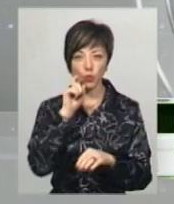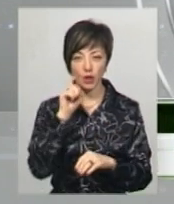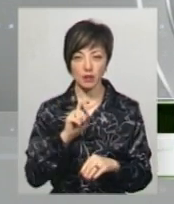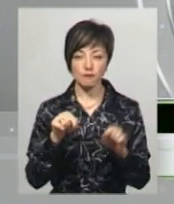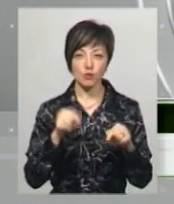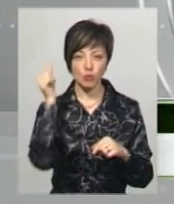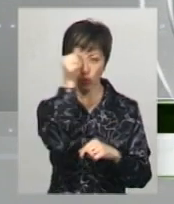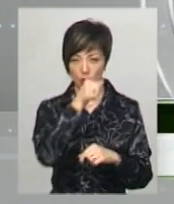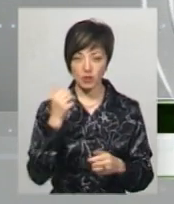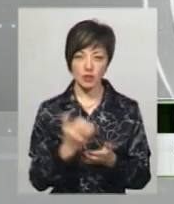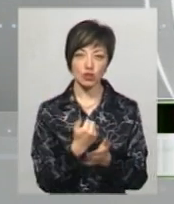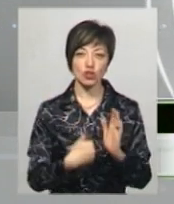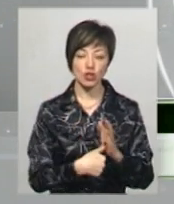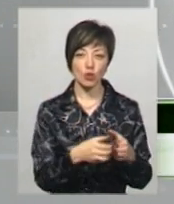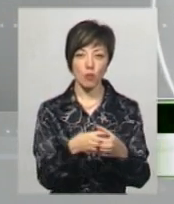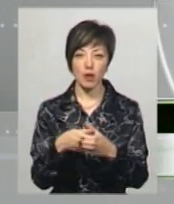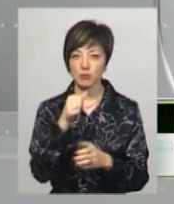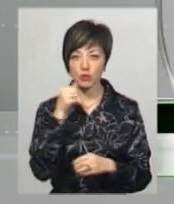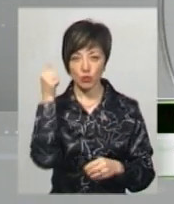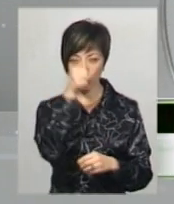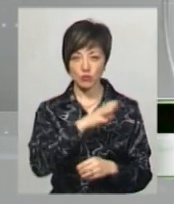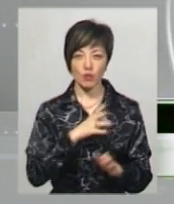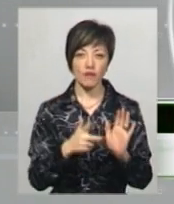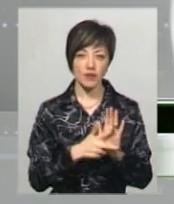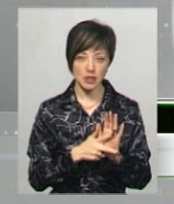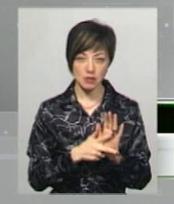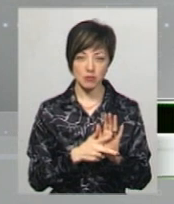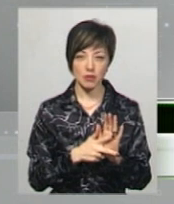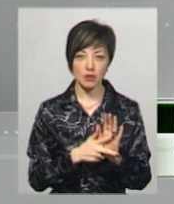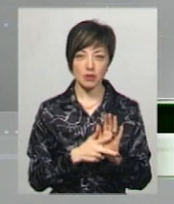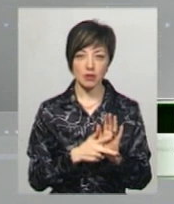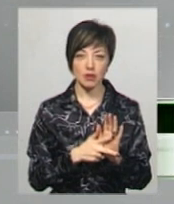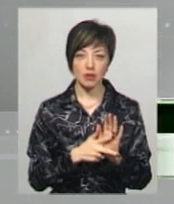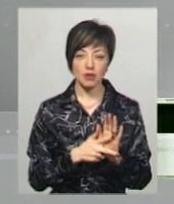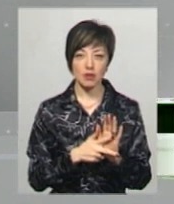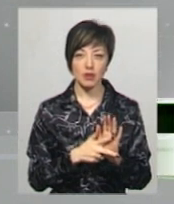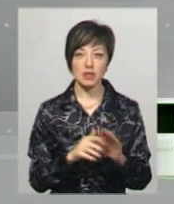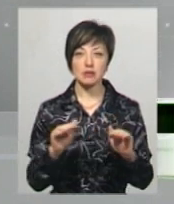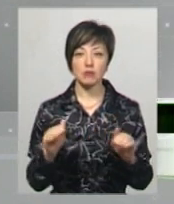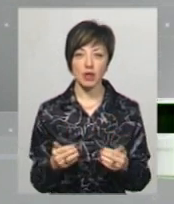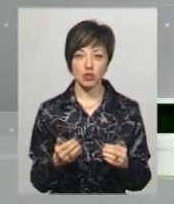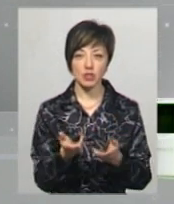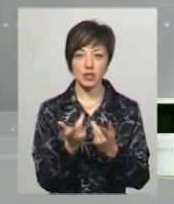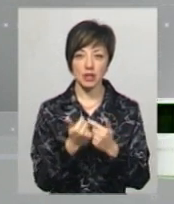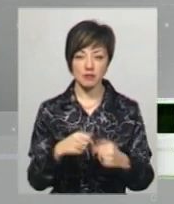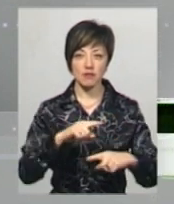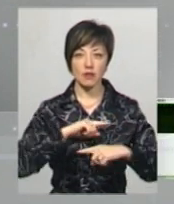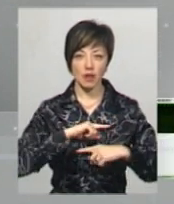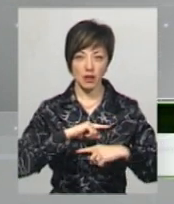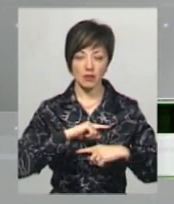році виходять 6 команд, в минулому році було 8, і ми потрапили до фіналу. В цьому році зменшився кількість